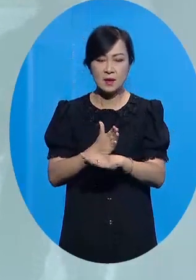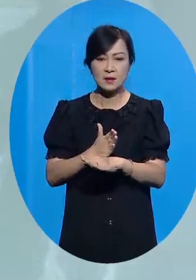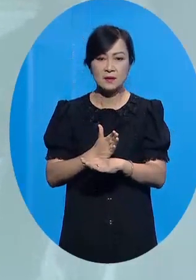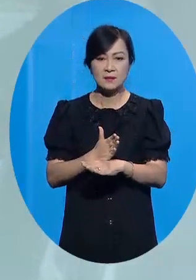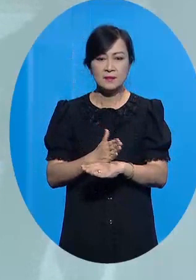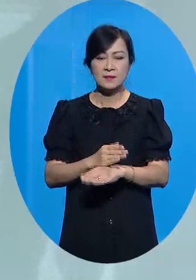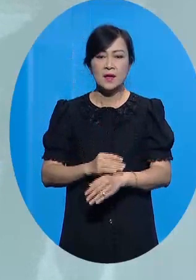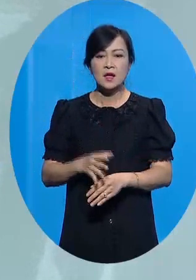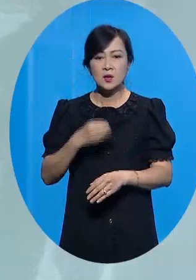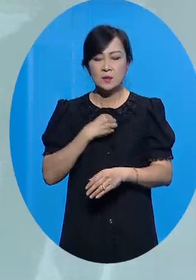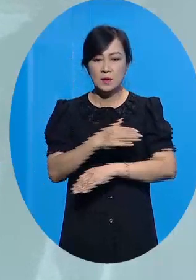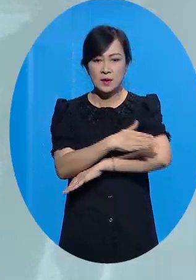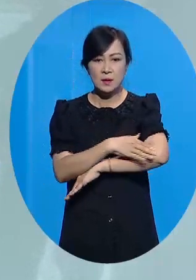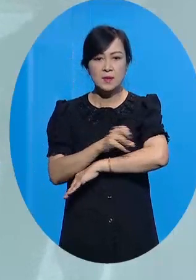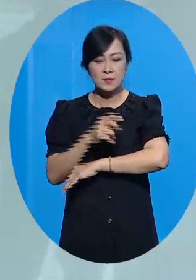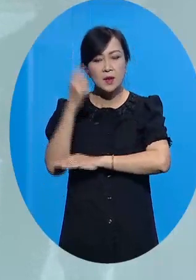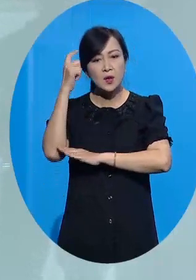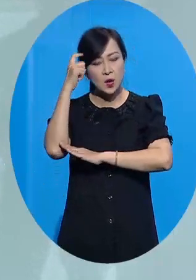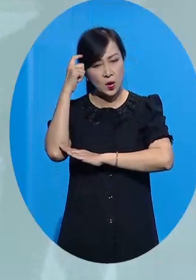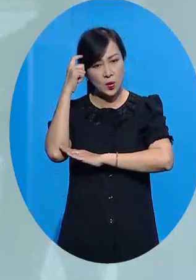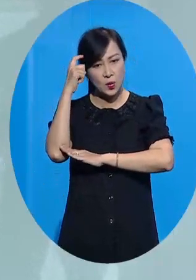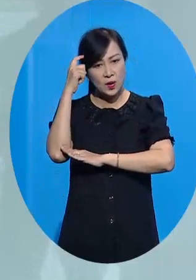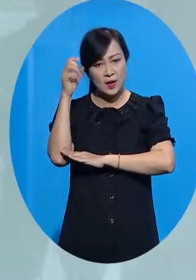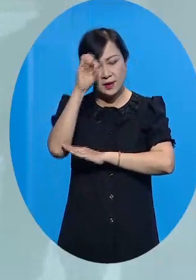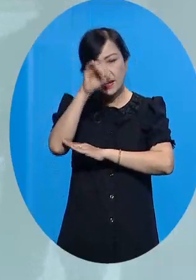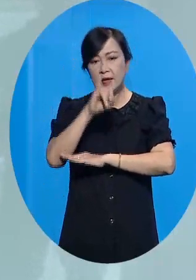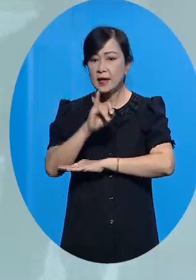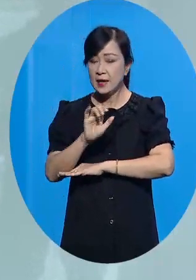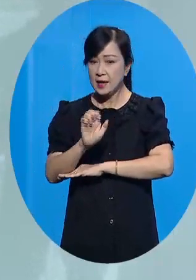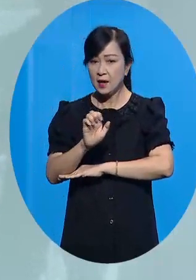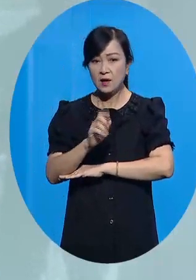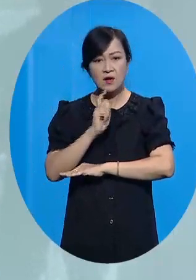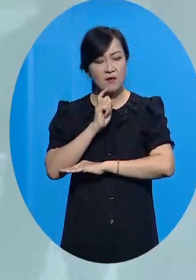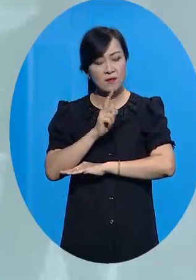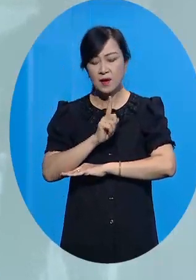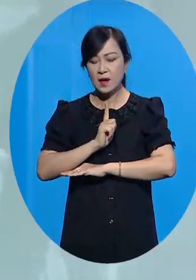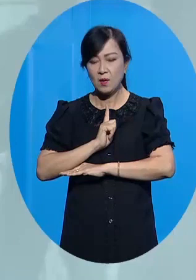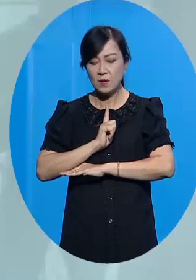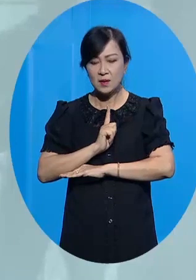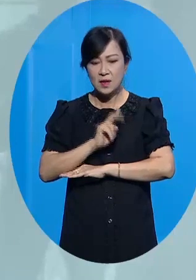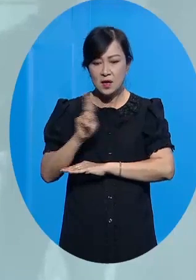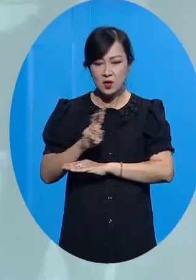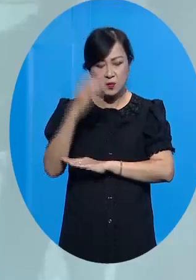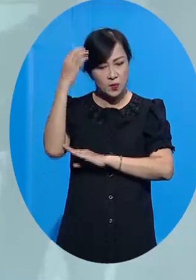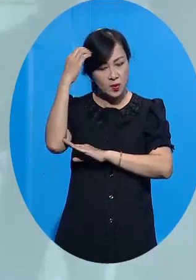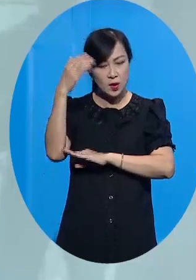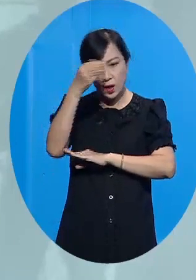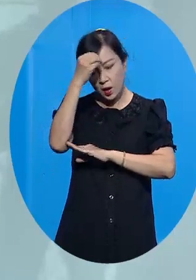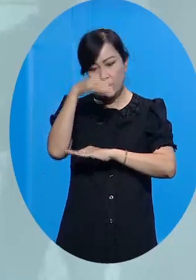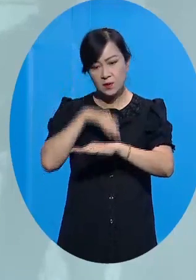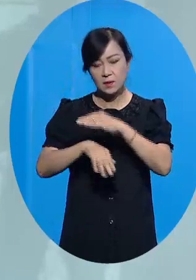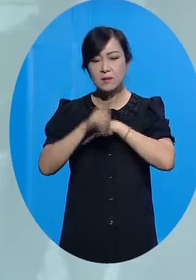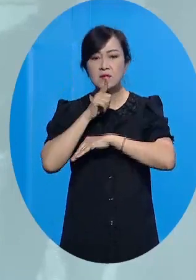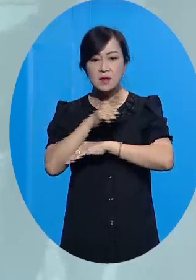Ở ACET, chúng tôi sẽ giúp sinh viên hiểu rằng là đạt IELTS không chỉ là học thụ động, mà còn có thể ứng dụng những kiến thức đã học trong thực